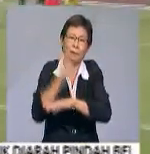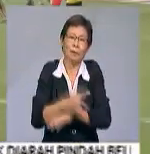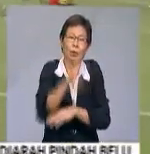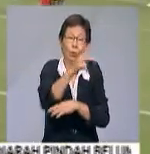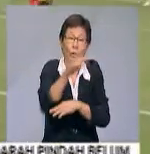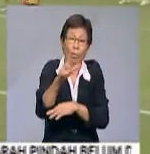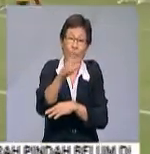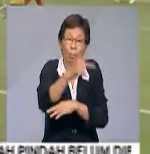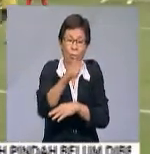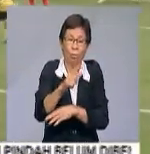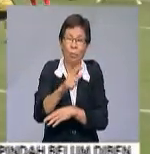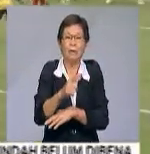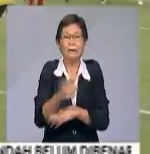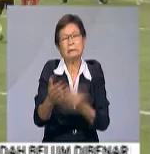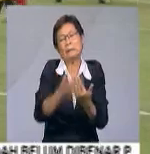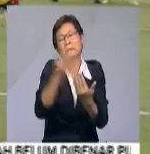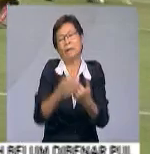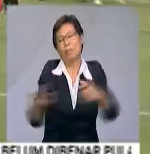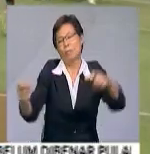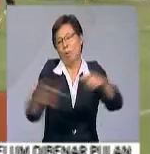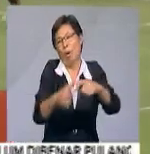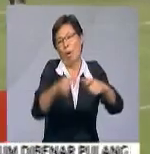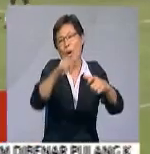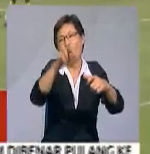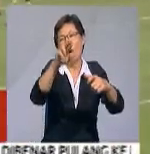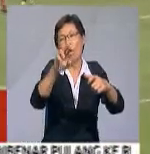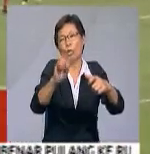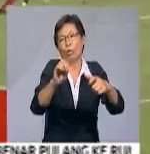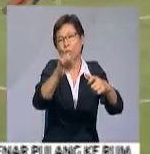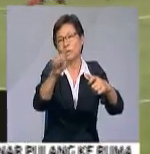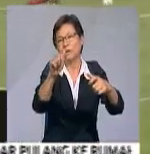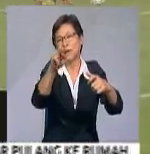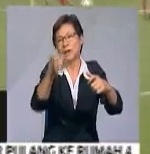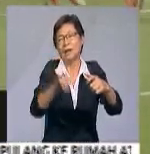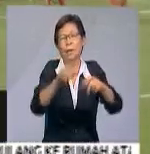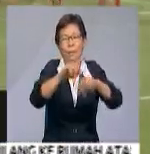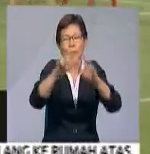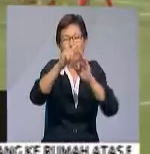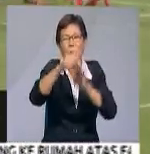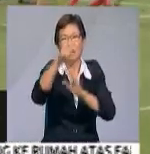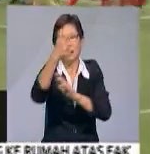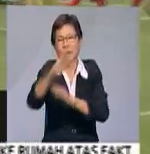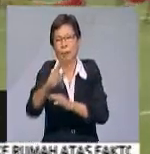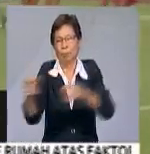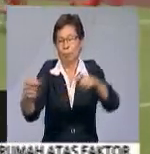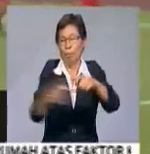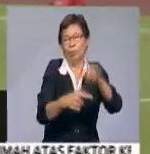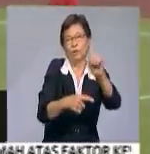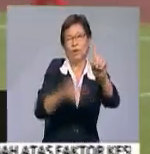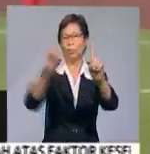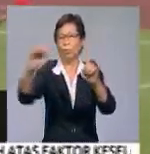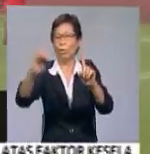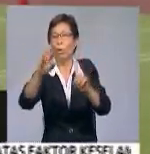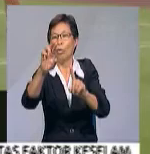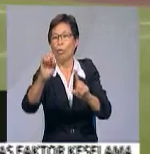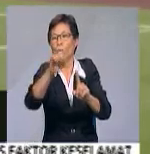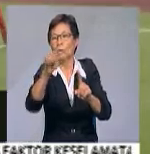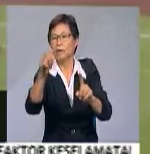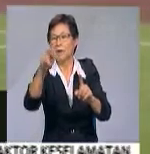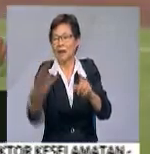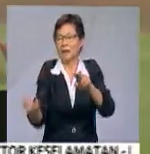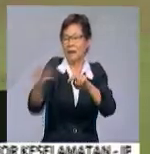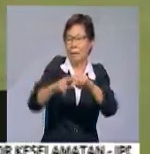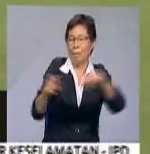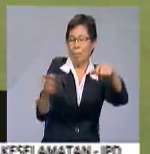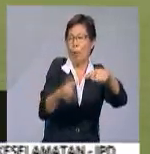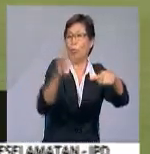Kuala Lumpur tidak menunggu lama untuk mencetak gol melalui Muhammad Ruzaini pada minit ke-13 untuk mendahului 1-0. Muhammad Ruzaini turut menambah